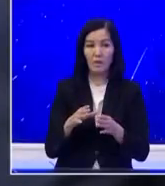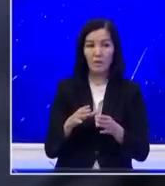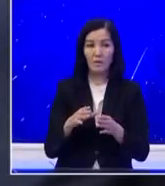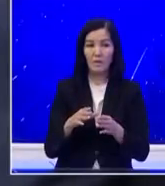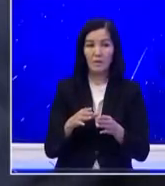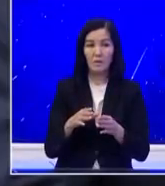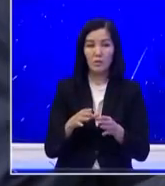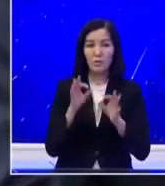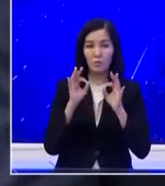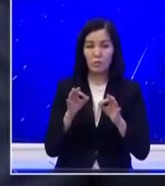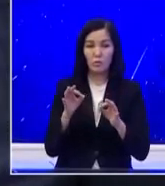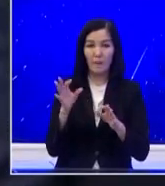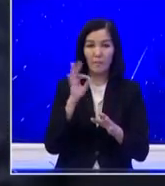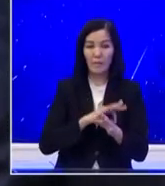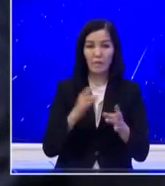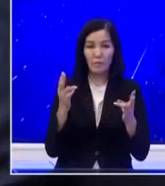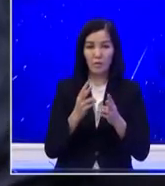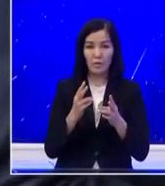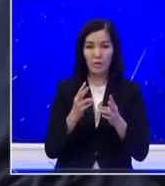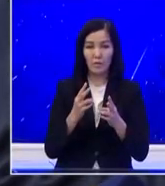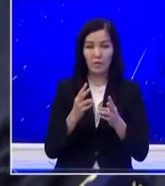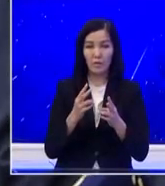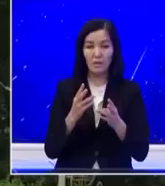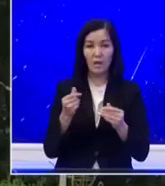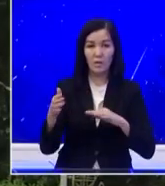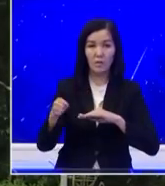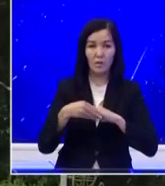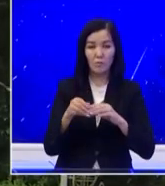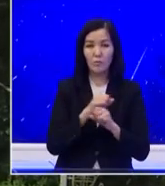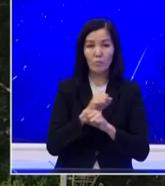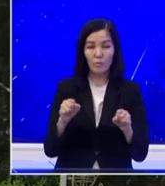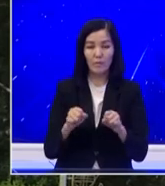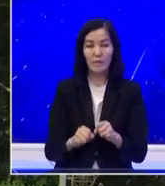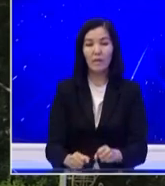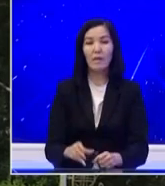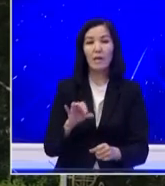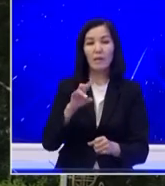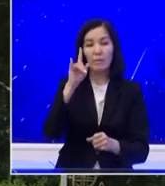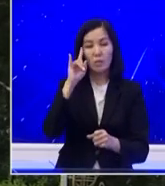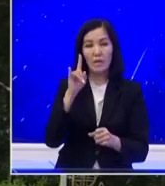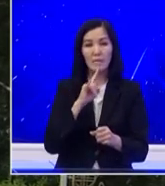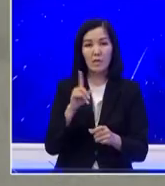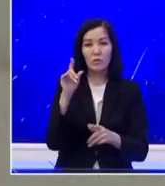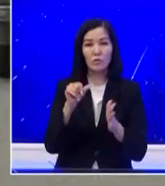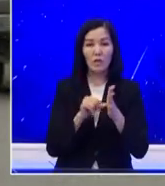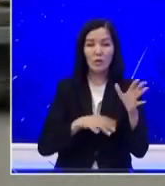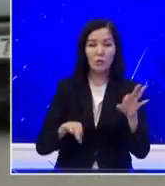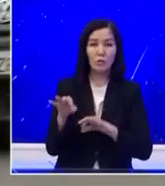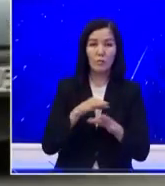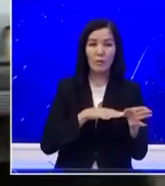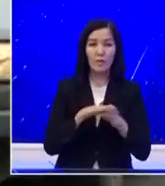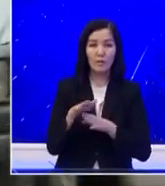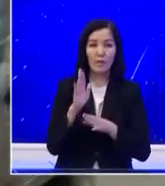ие болыңдар. Ертең ғана бір бәлеге ұшырап кетпесін, коррупция бірден келеді. Жалпы биыл Еңбекші Қазақ ауданында 106 жоба жол картасымен